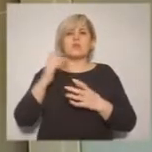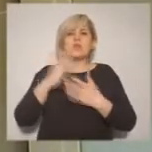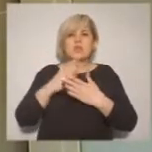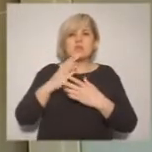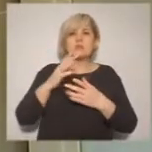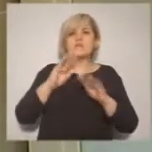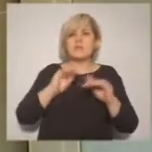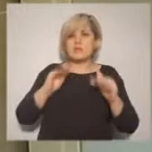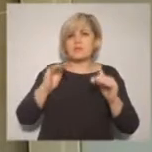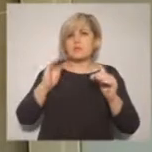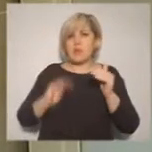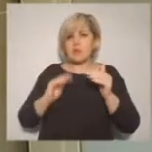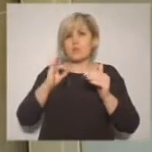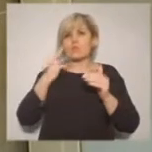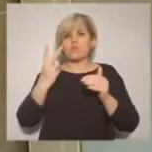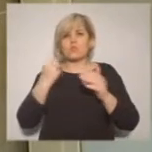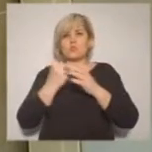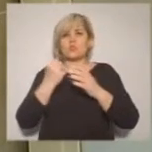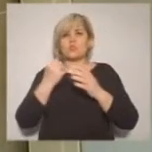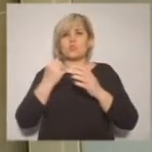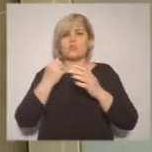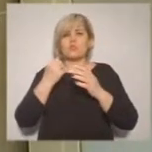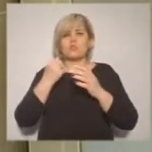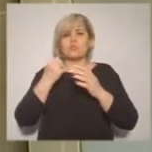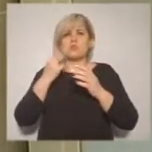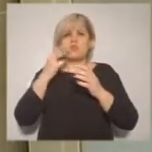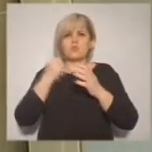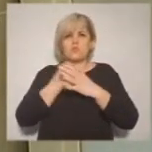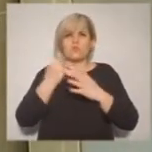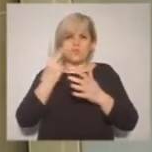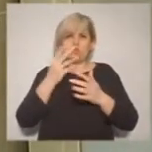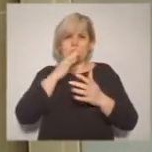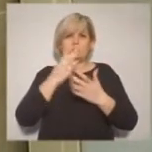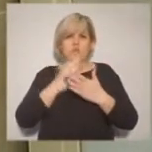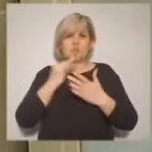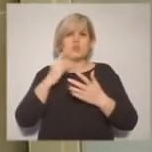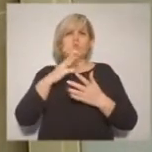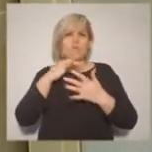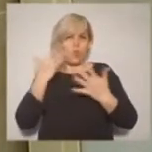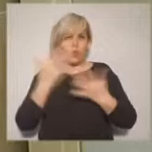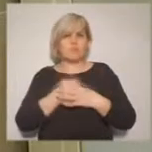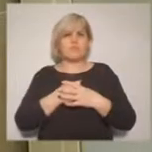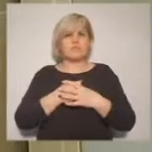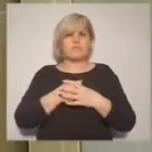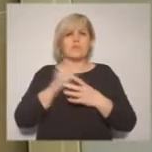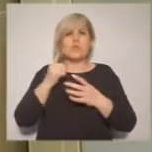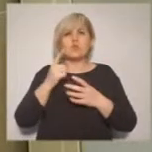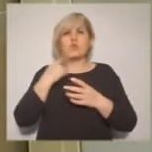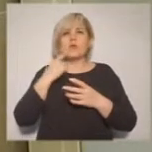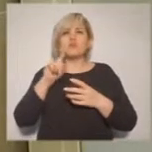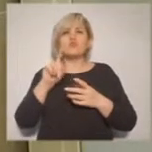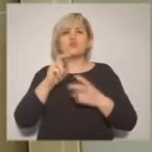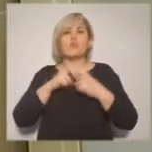Вот поэтому говорить о том, что проблема ушла, да, она теряет, может быть,